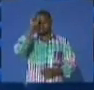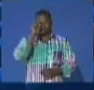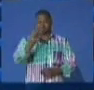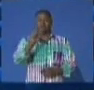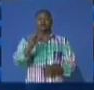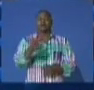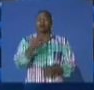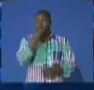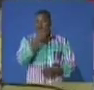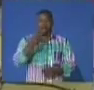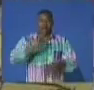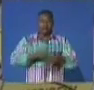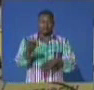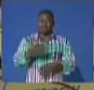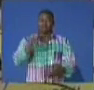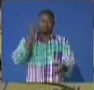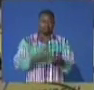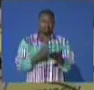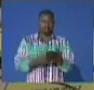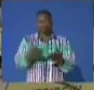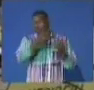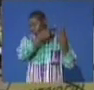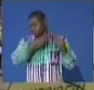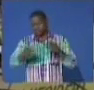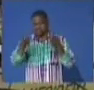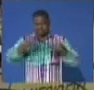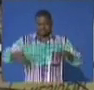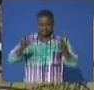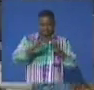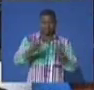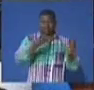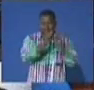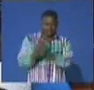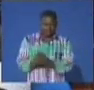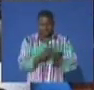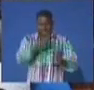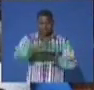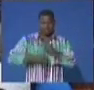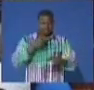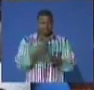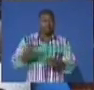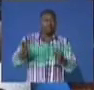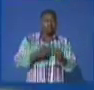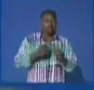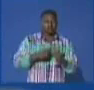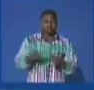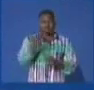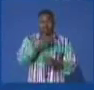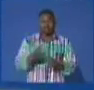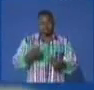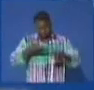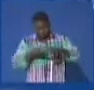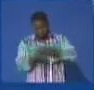débats étaient à l'ordre du jour de cette session ordinaire de l'Assemblée nationale. La première concerne les